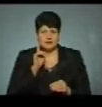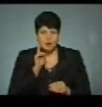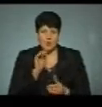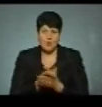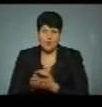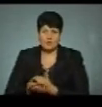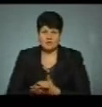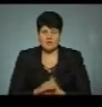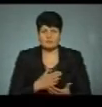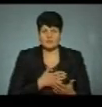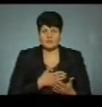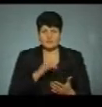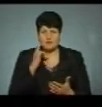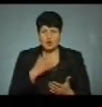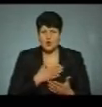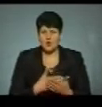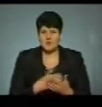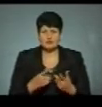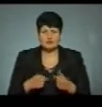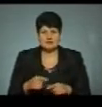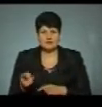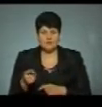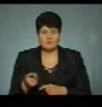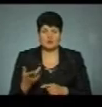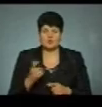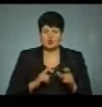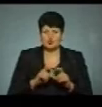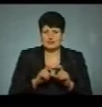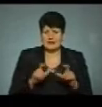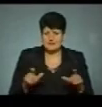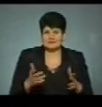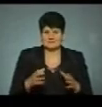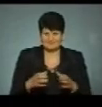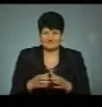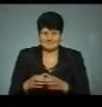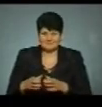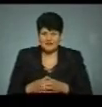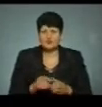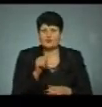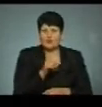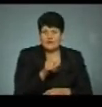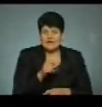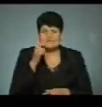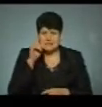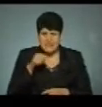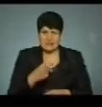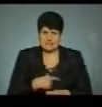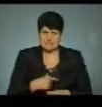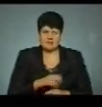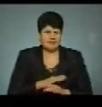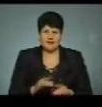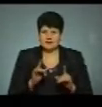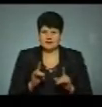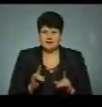познайомити молодь громадських організацій Тернополя, студентських парламентів, студентських урядів, щоб вони знали себе не лише як